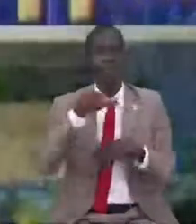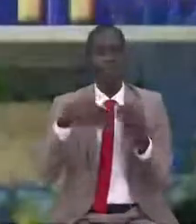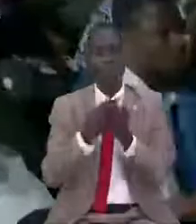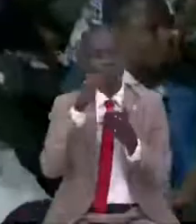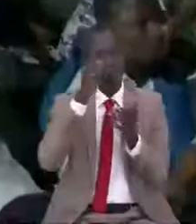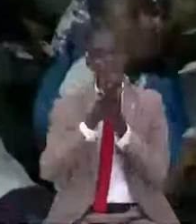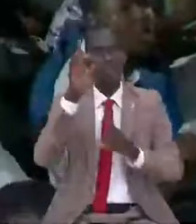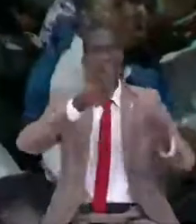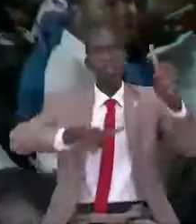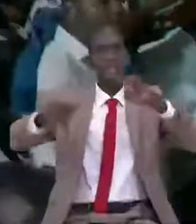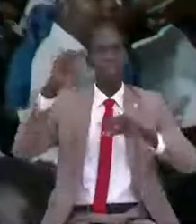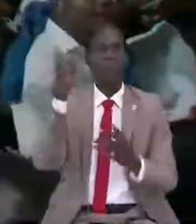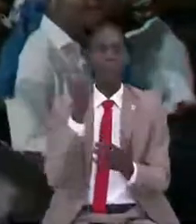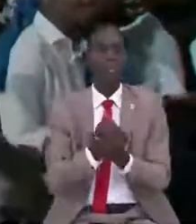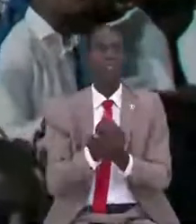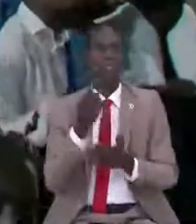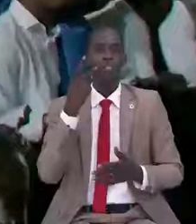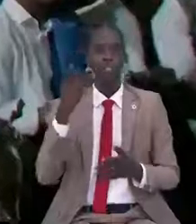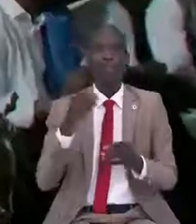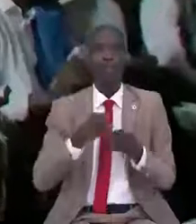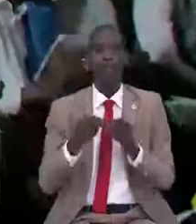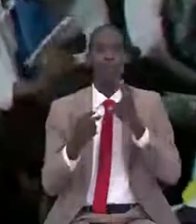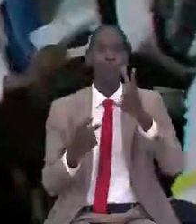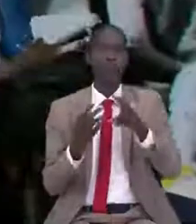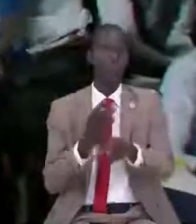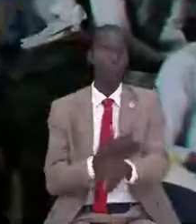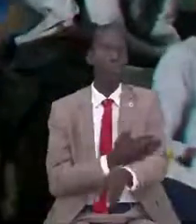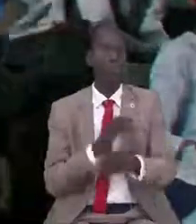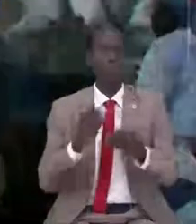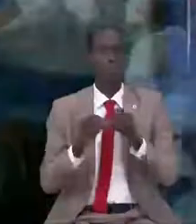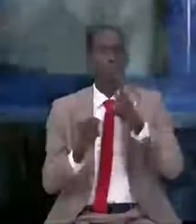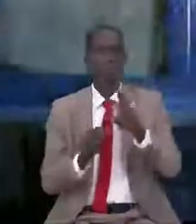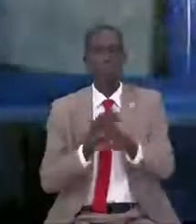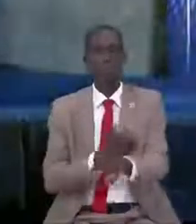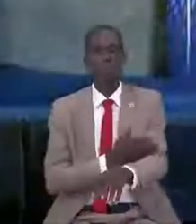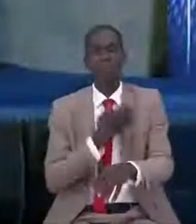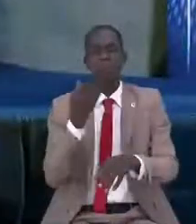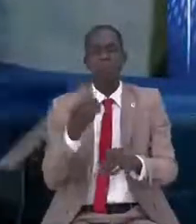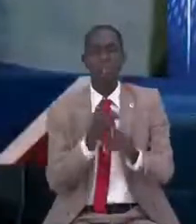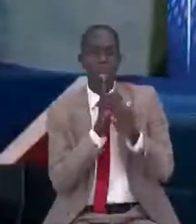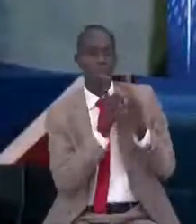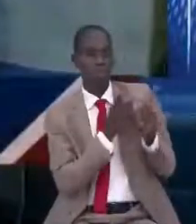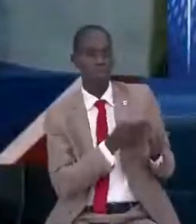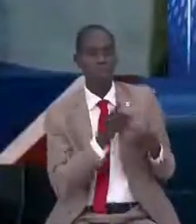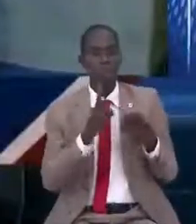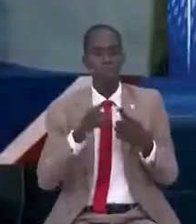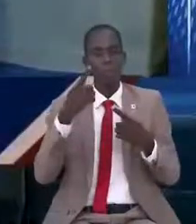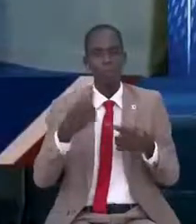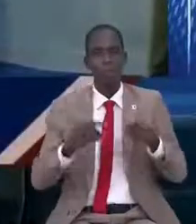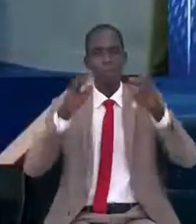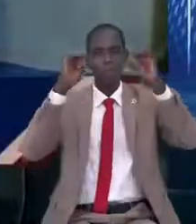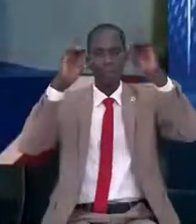crient, Amen. Voyons la deuxième partie ici, le deuxième sous-thème ici. La réponse